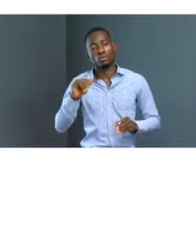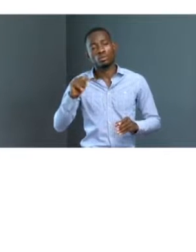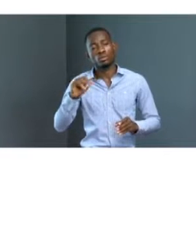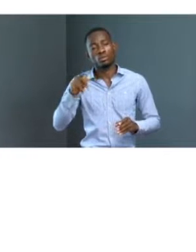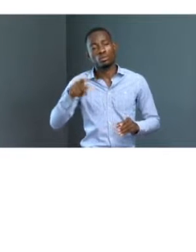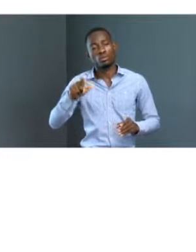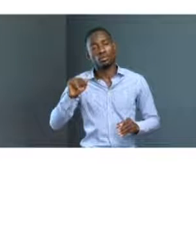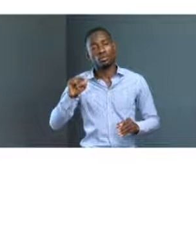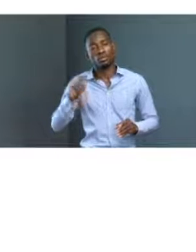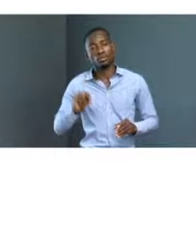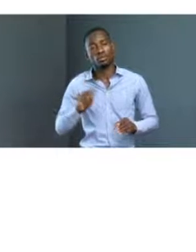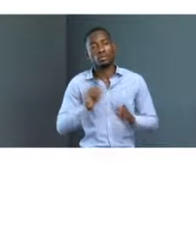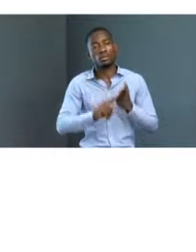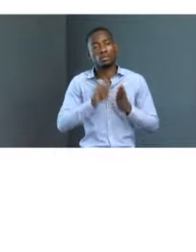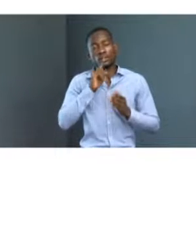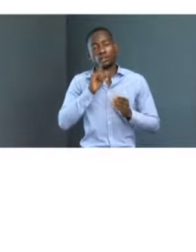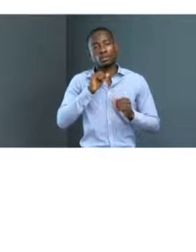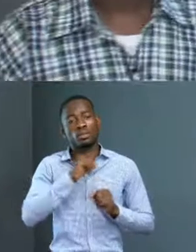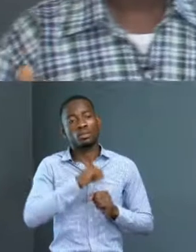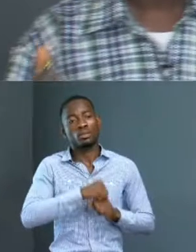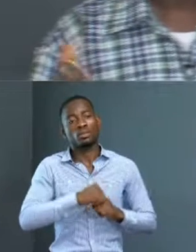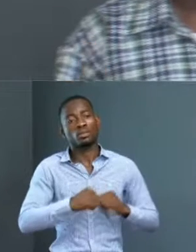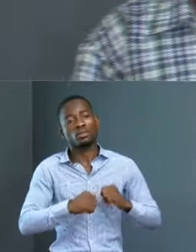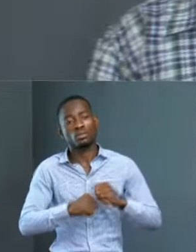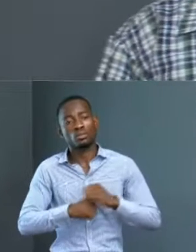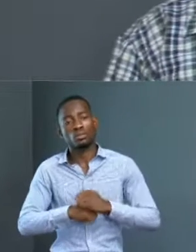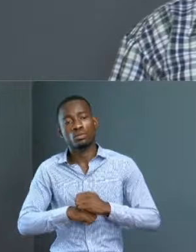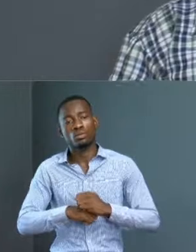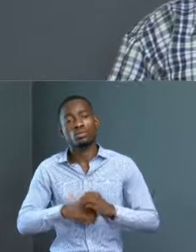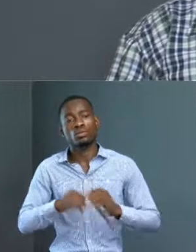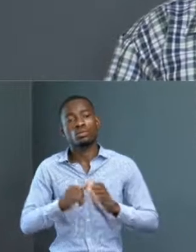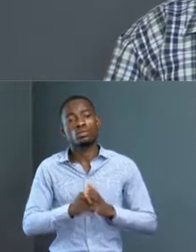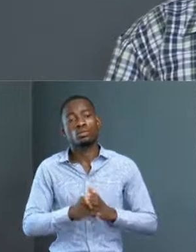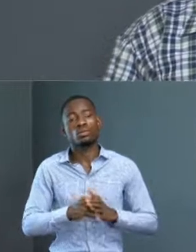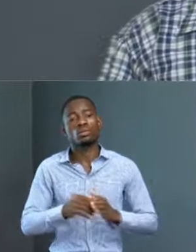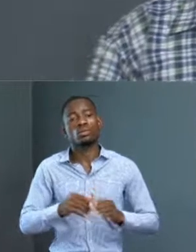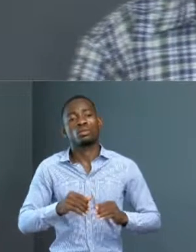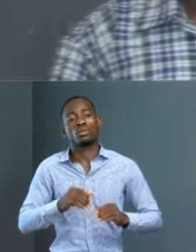quelle est la structure de ces acides nucléiques?